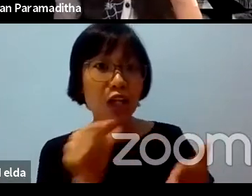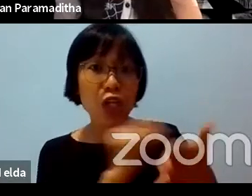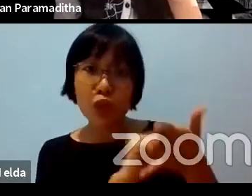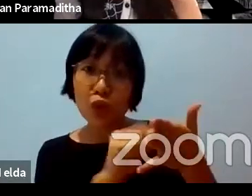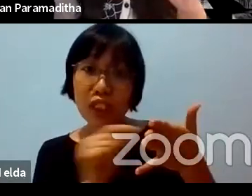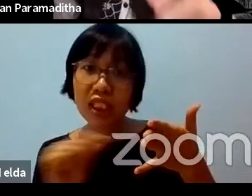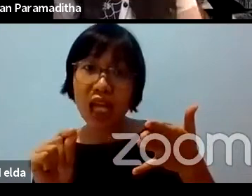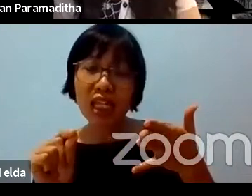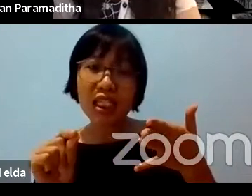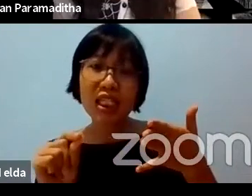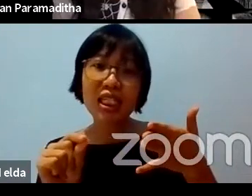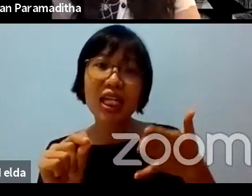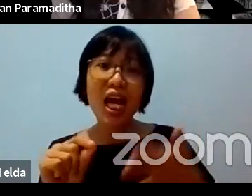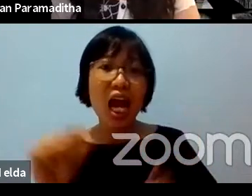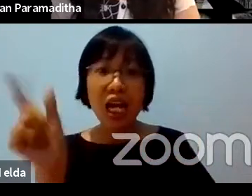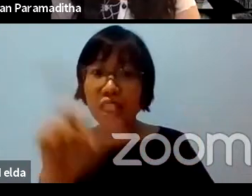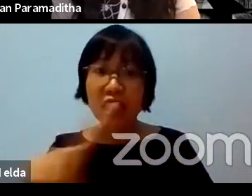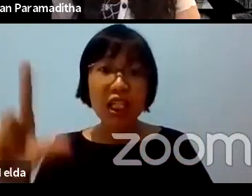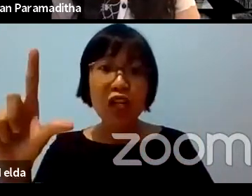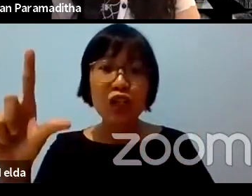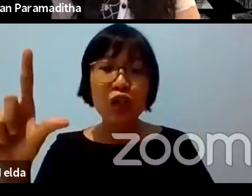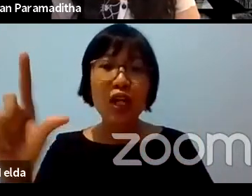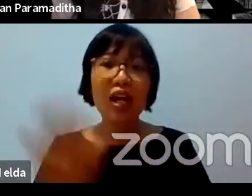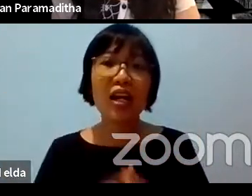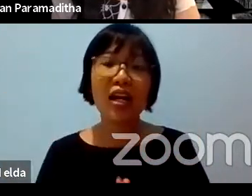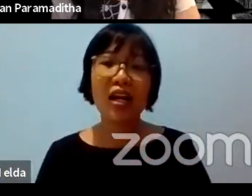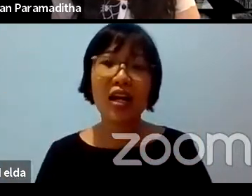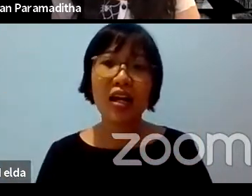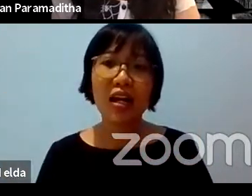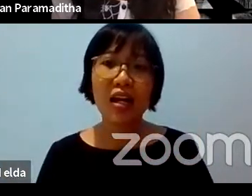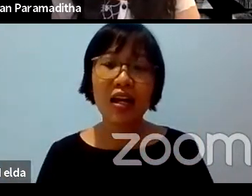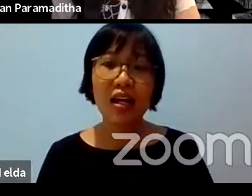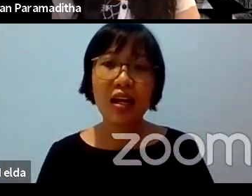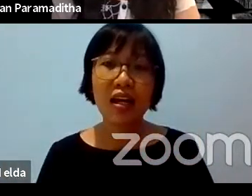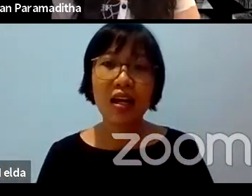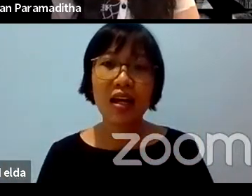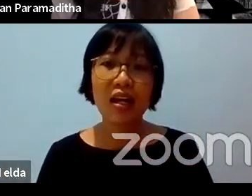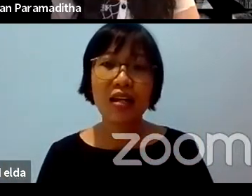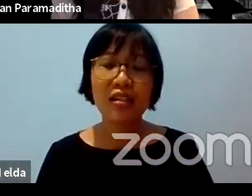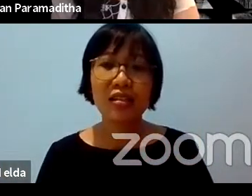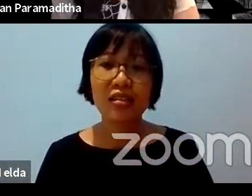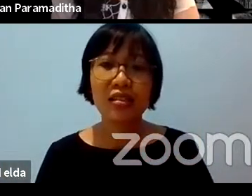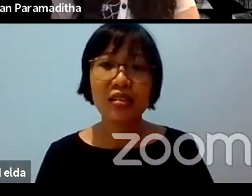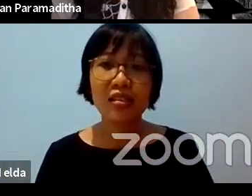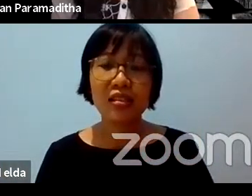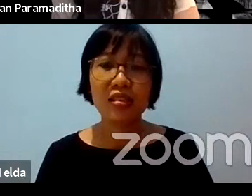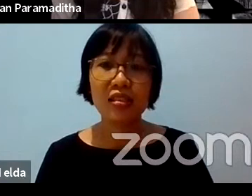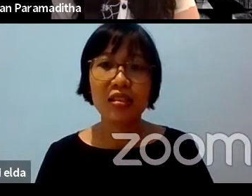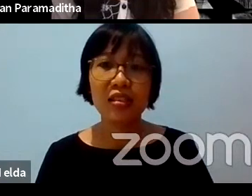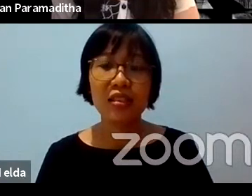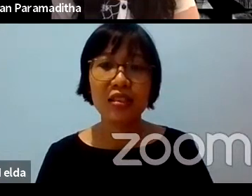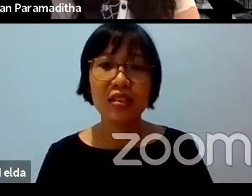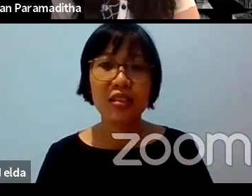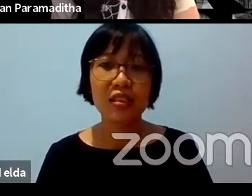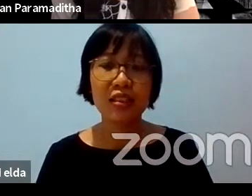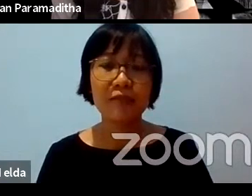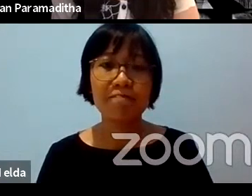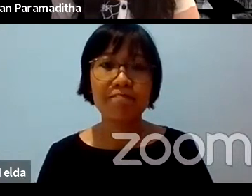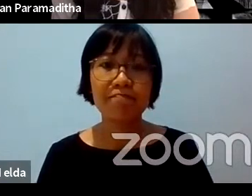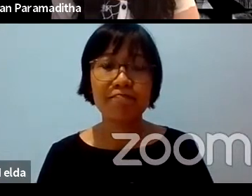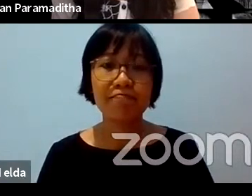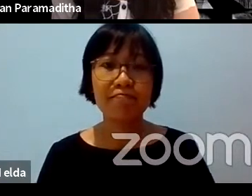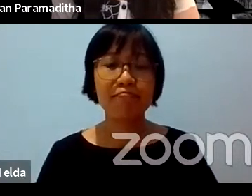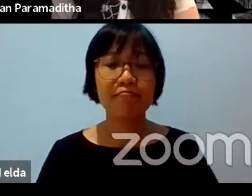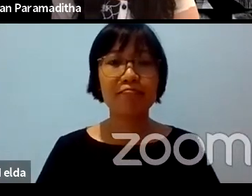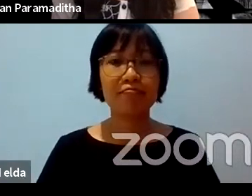untuk masuk ke situ gitu, walaupun ya itu sih sangat seksis sebenarnya gitu. Seperti itu sih Mbak